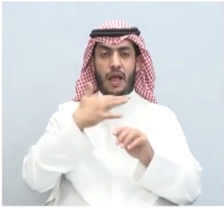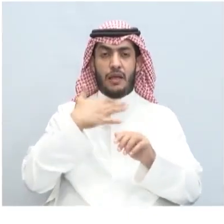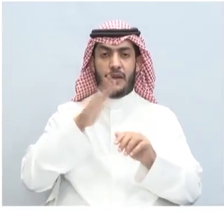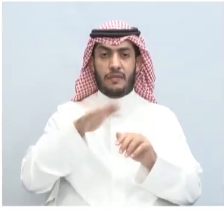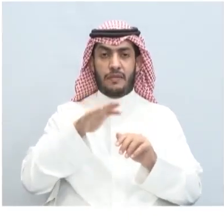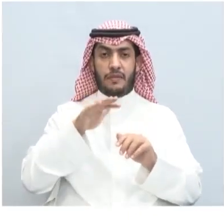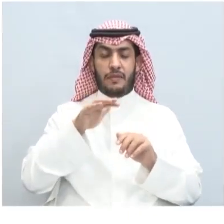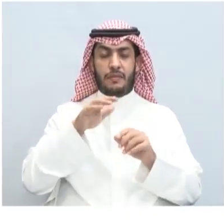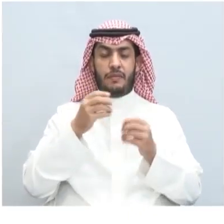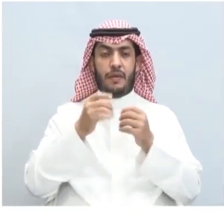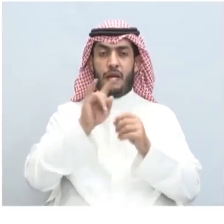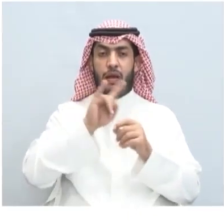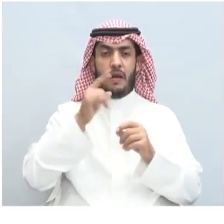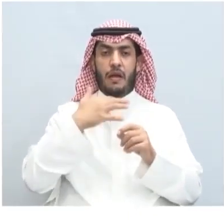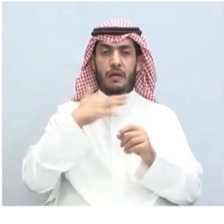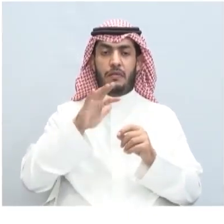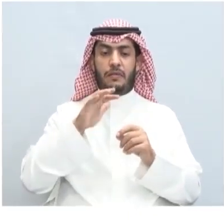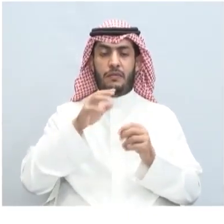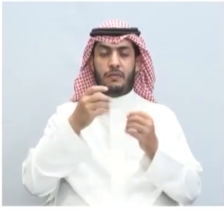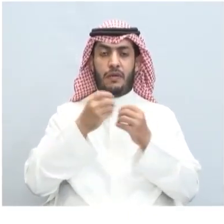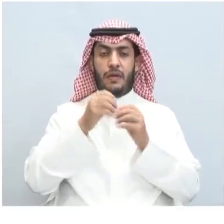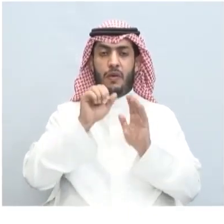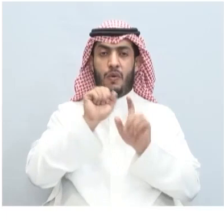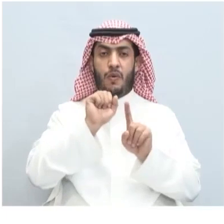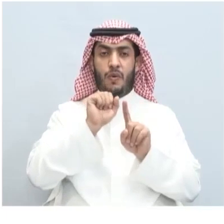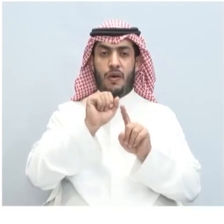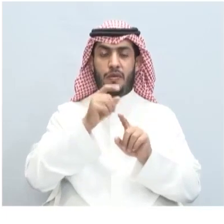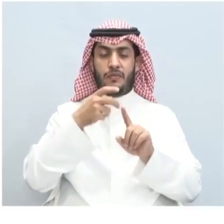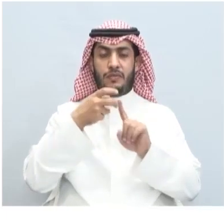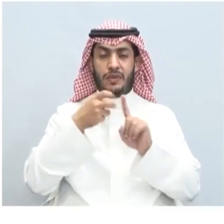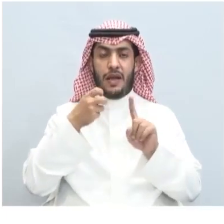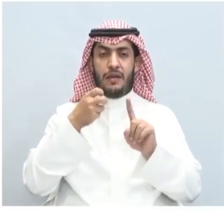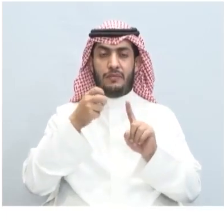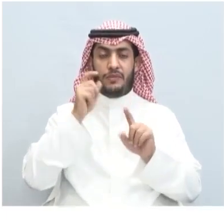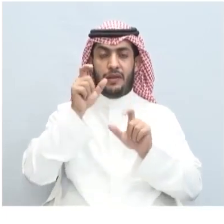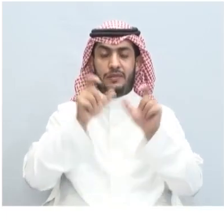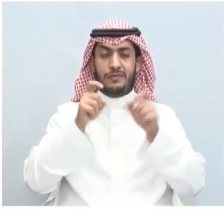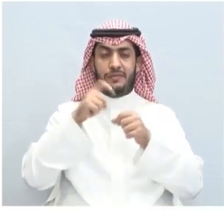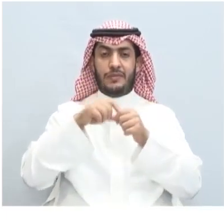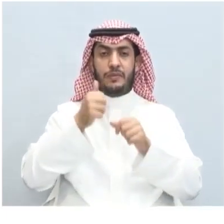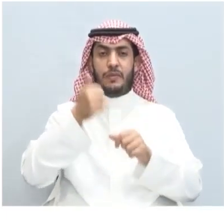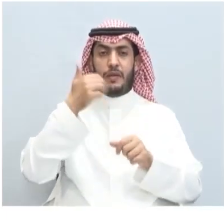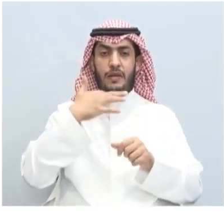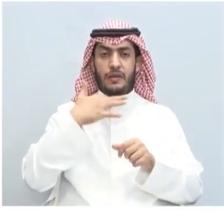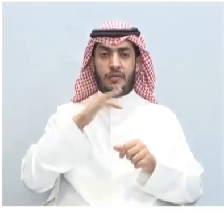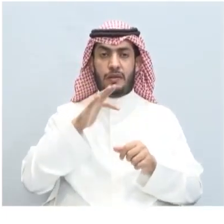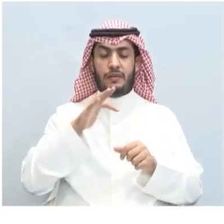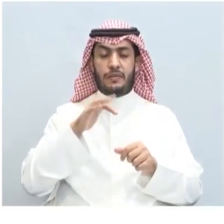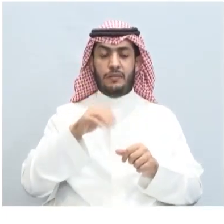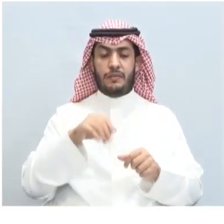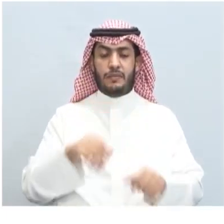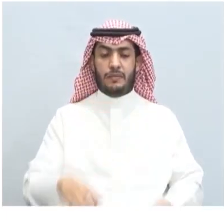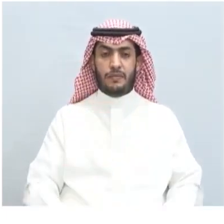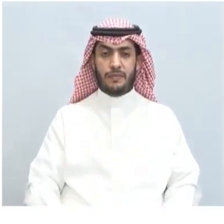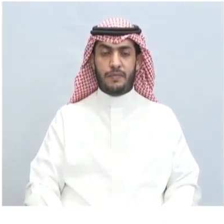تؤثر لا تؤثر بالتاكيد في قيمه حقوق المساهمين وايضا لا تؤثر على اصول عفوا تغير في